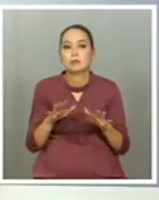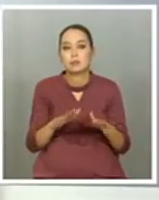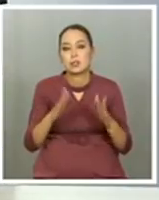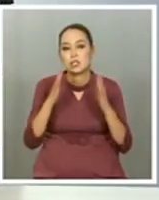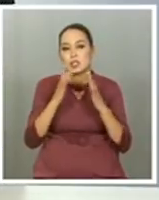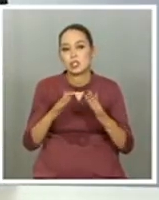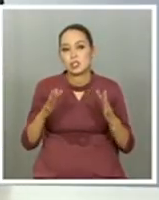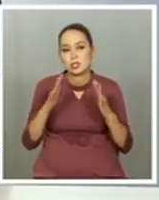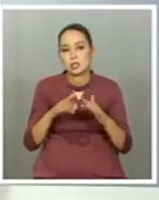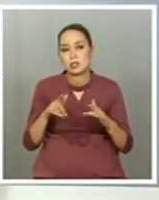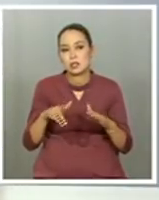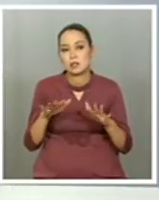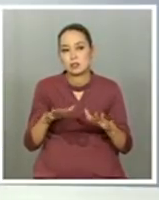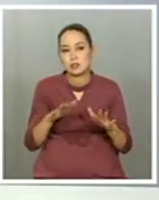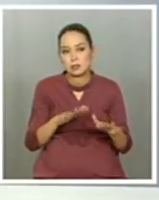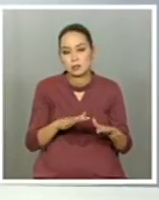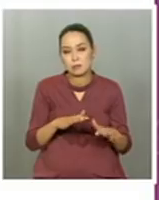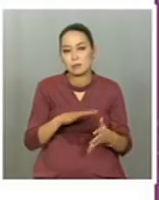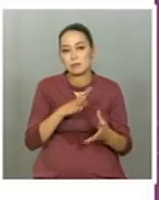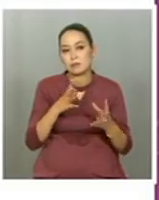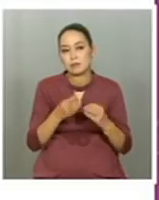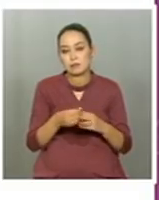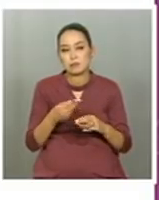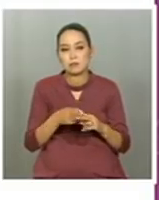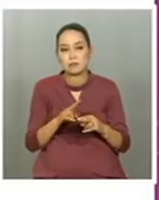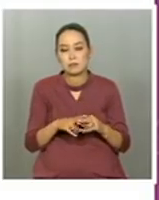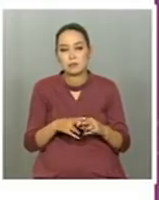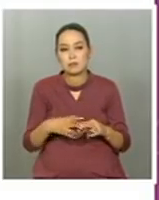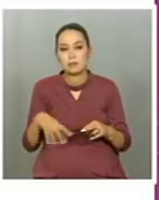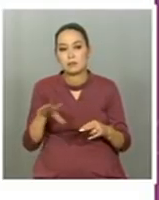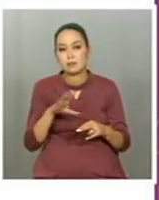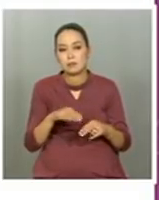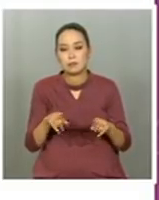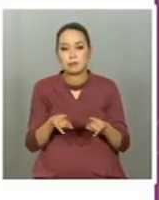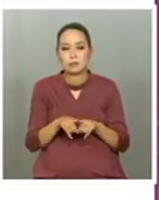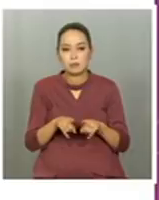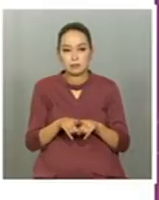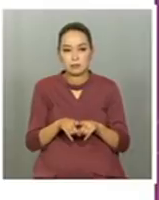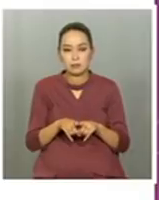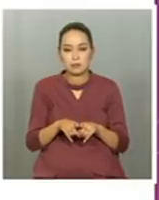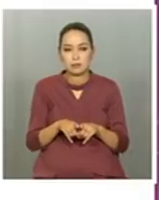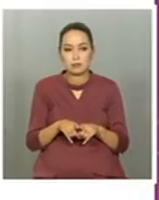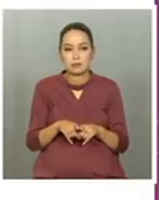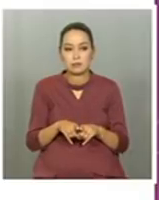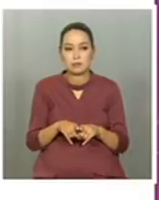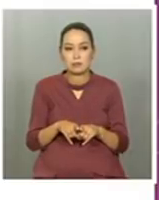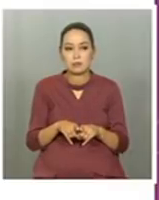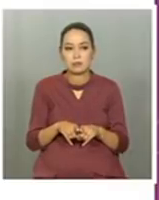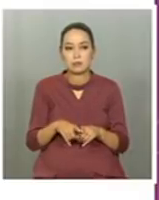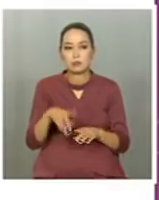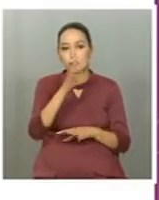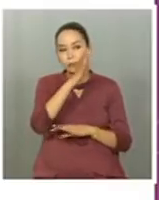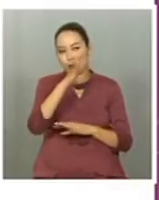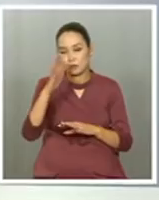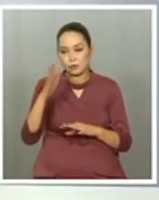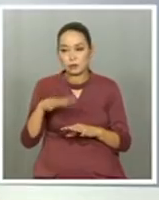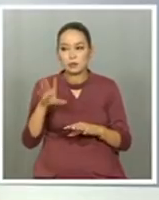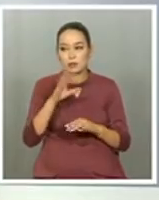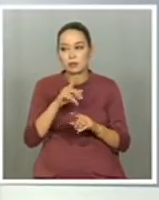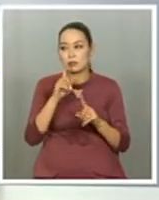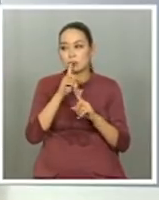өседі. Мәңгі тоңның салдарынан олардың бойы аласа болады және жерге төселіп өседі. Бұталары сәл қисайған